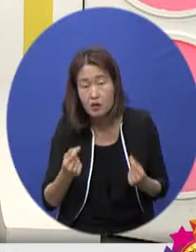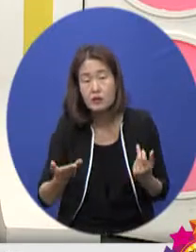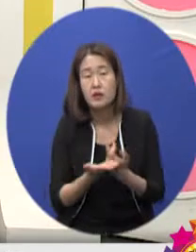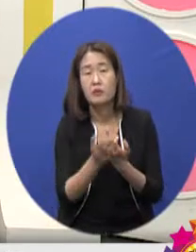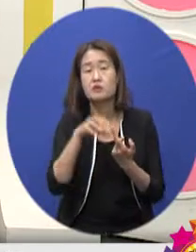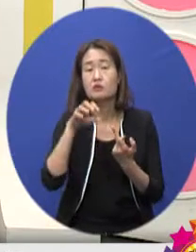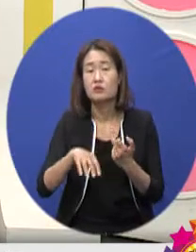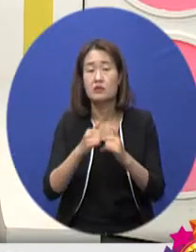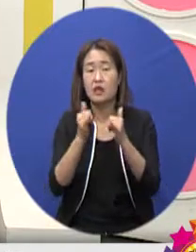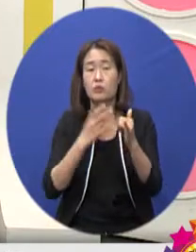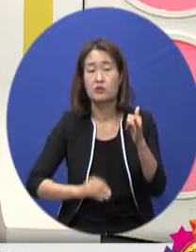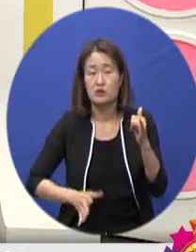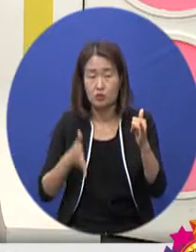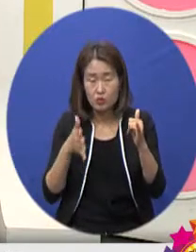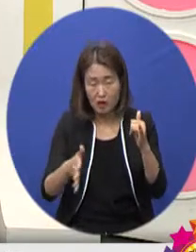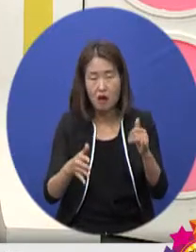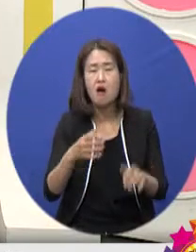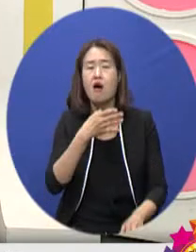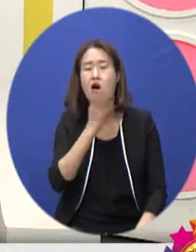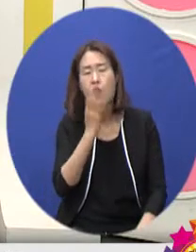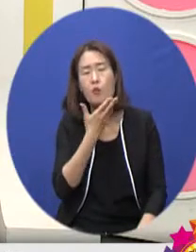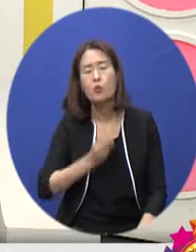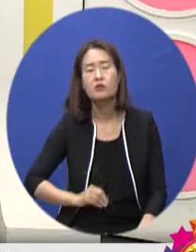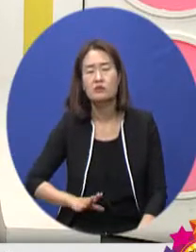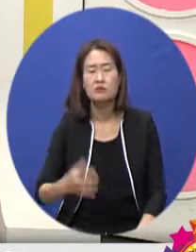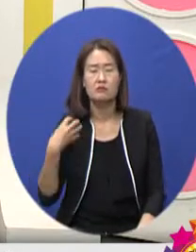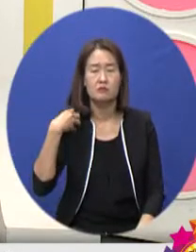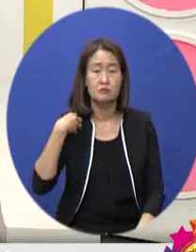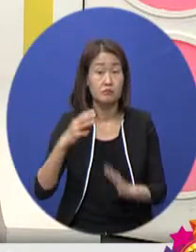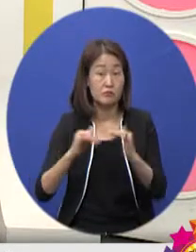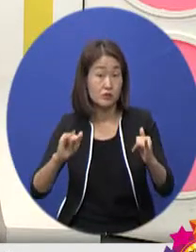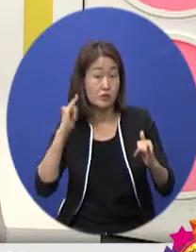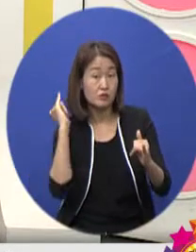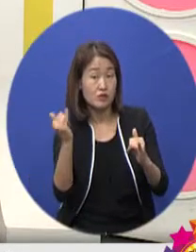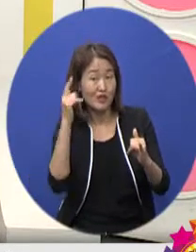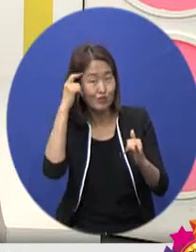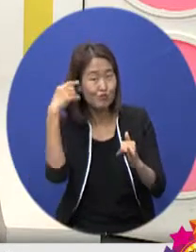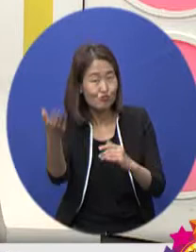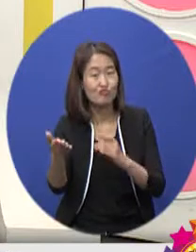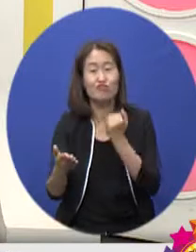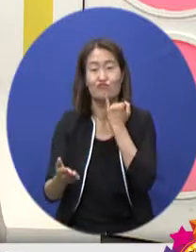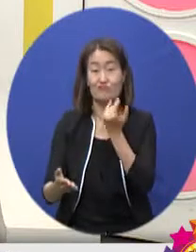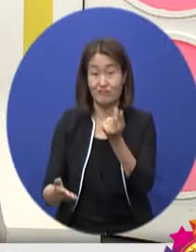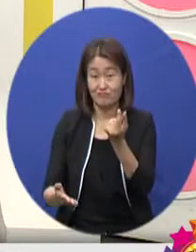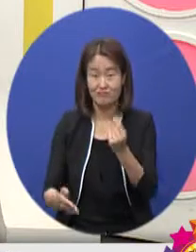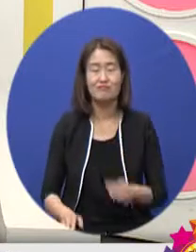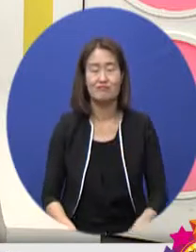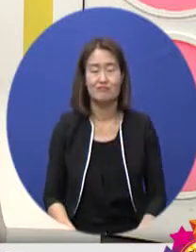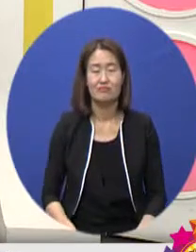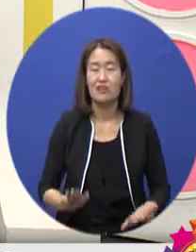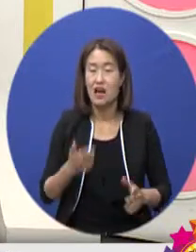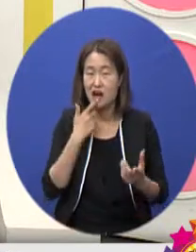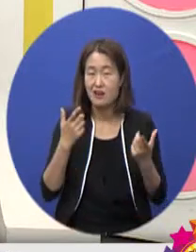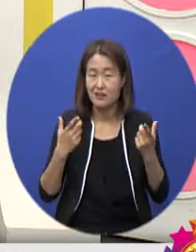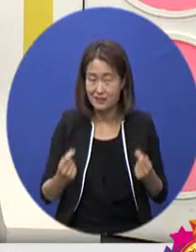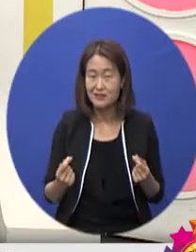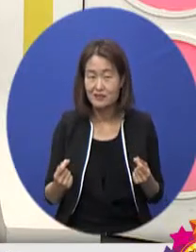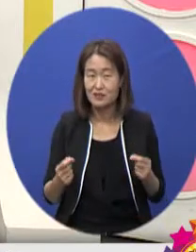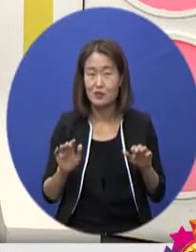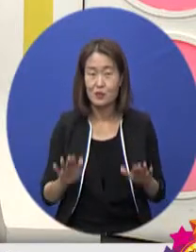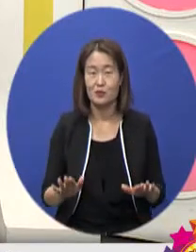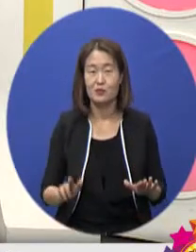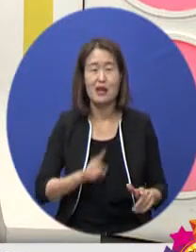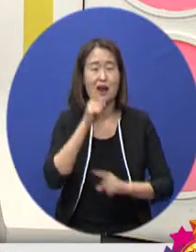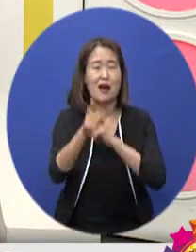태백시청 사회복지가 경로복지 담당자에게 문의를 해주시면 되겠습니다. 네. 자, 자 이렇게 해서 또